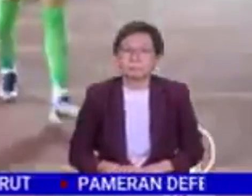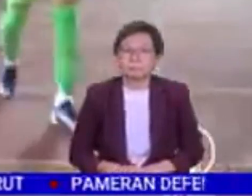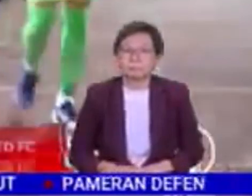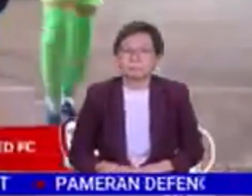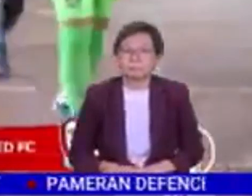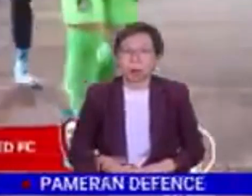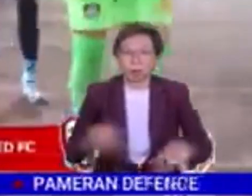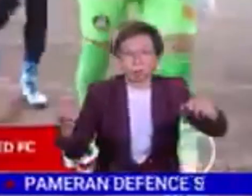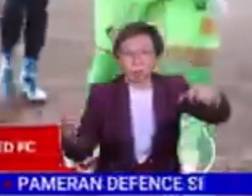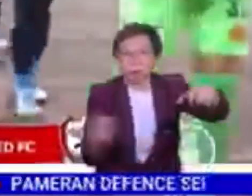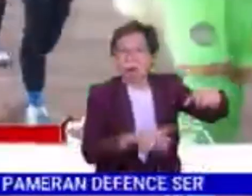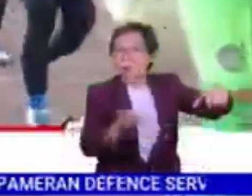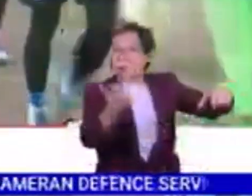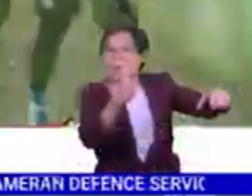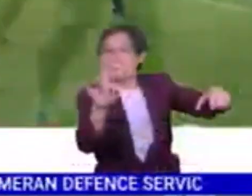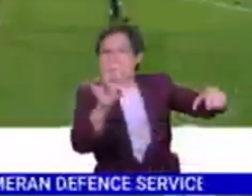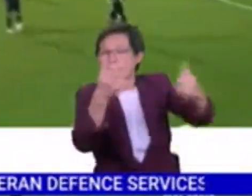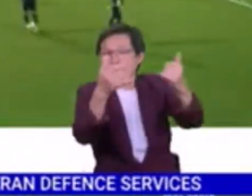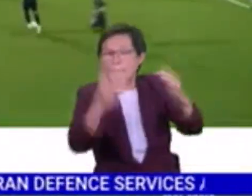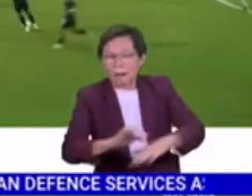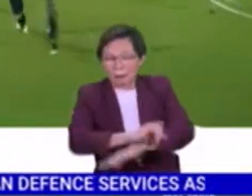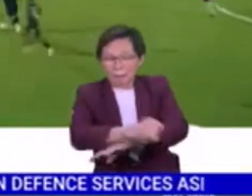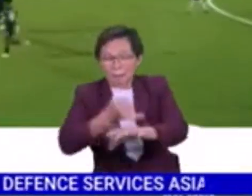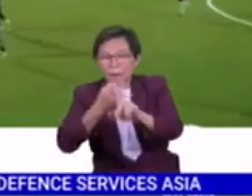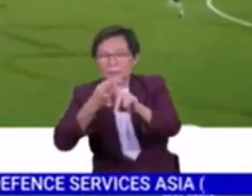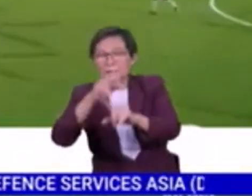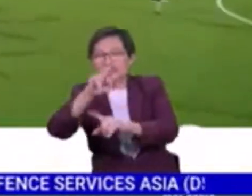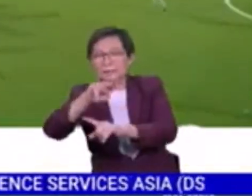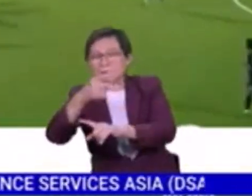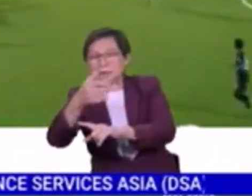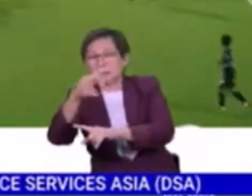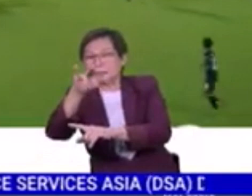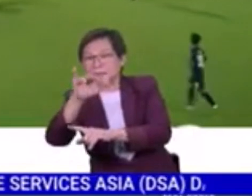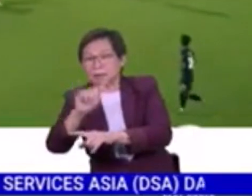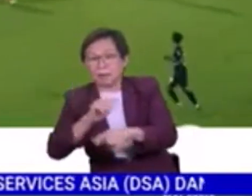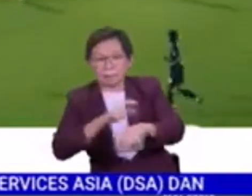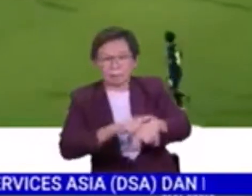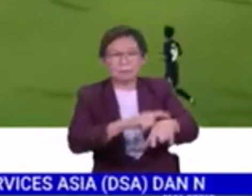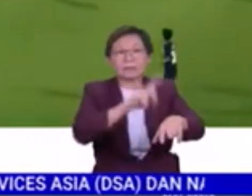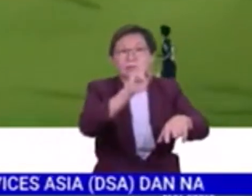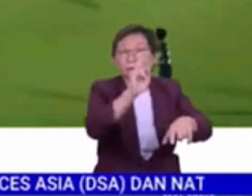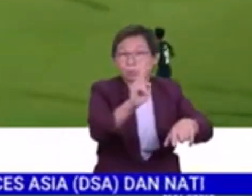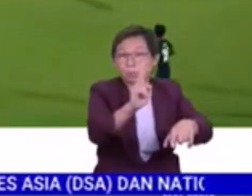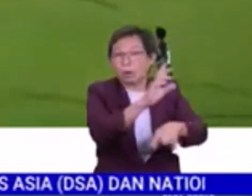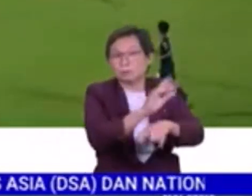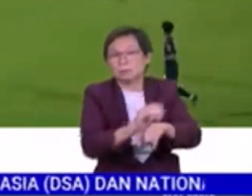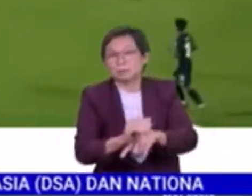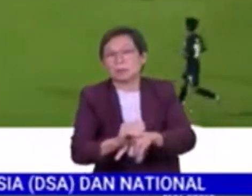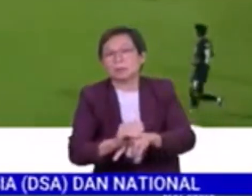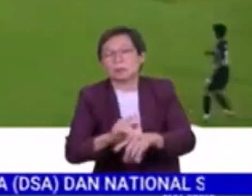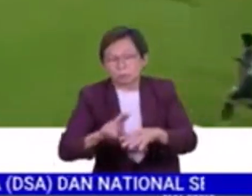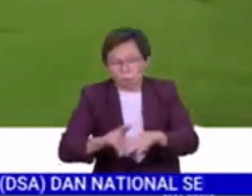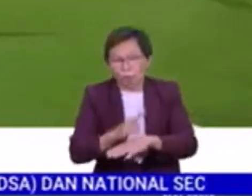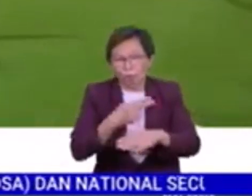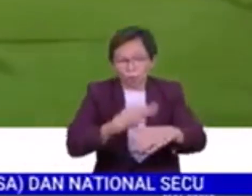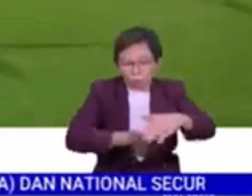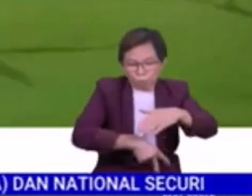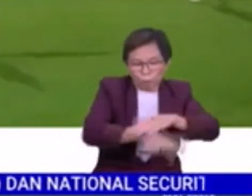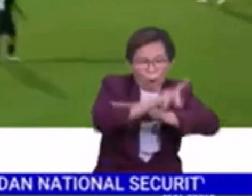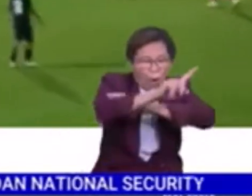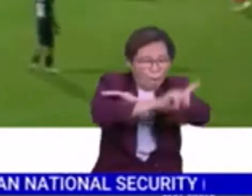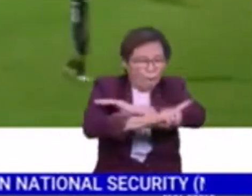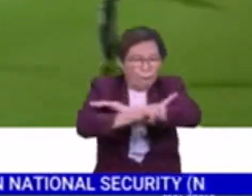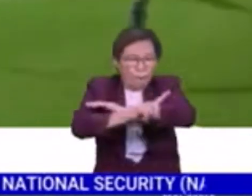Gol tunggal perlawanan dijaringkan pemain import dari Nigeria, Joku Jacob pada babak kedua yang tenang menyempurnakan sepakan penalti